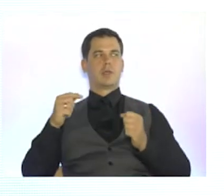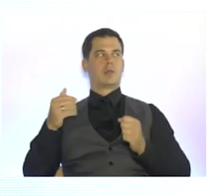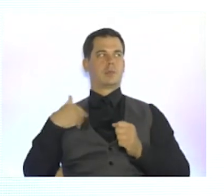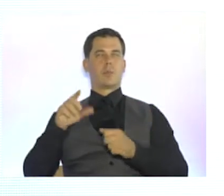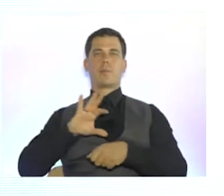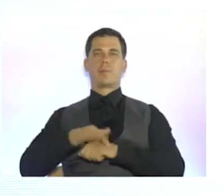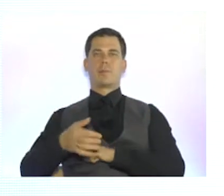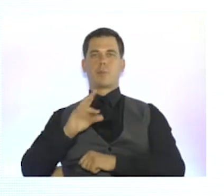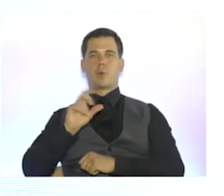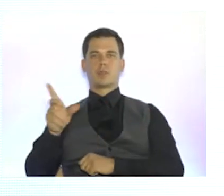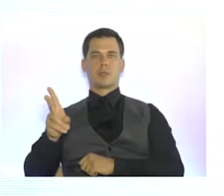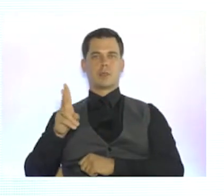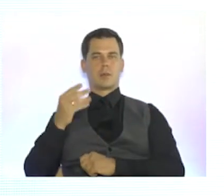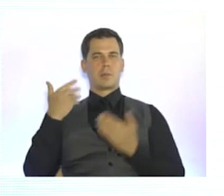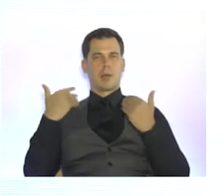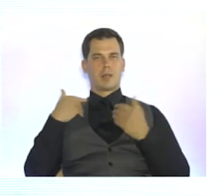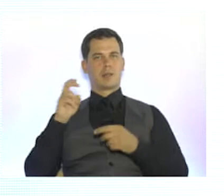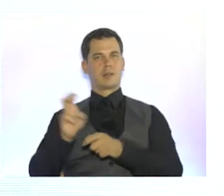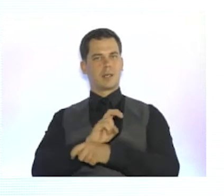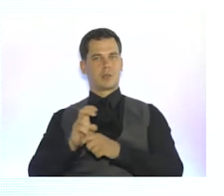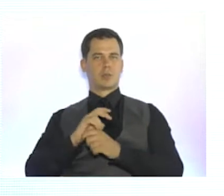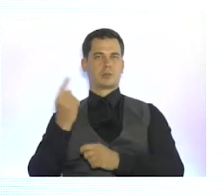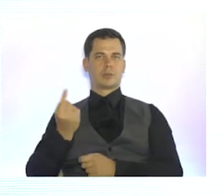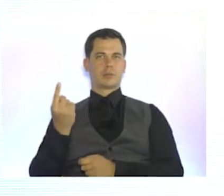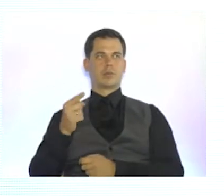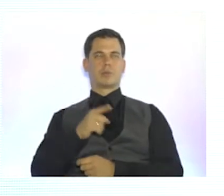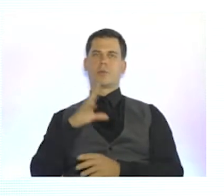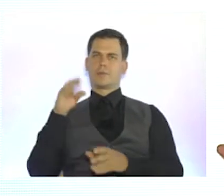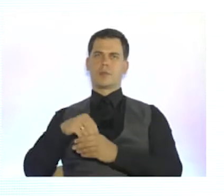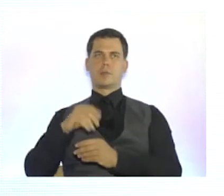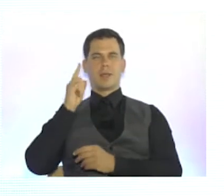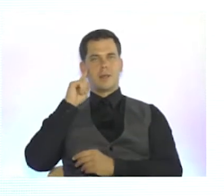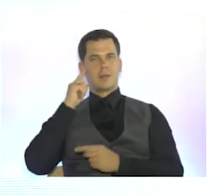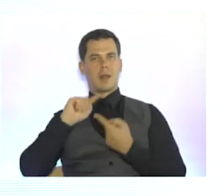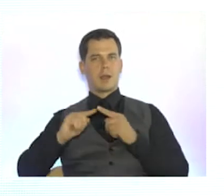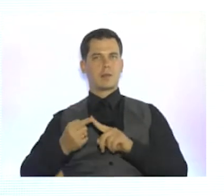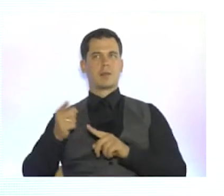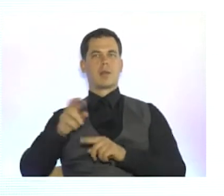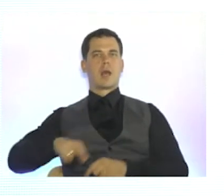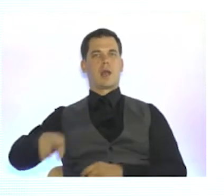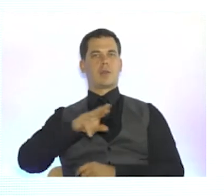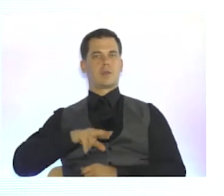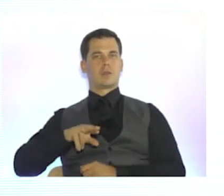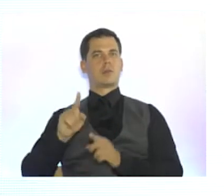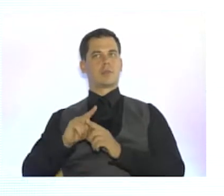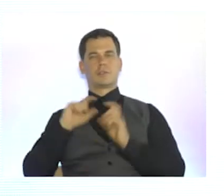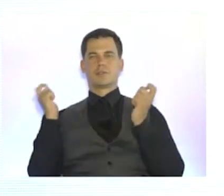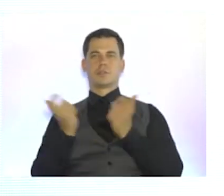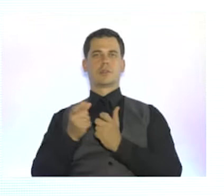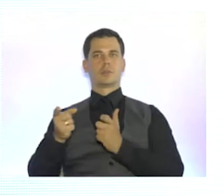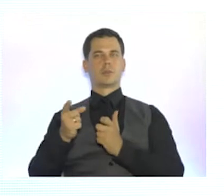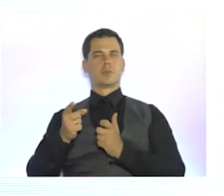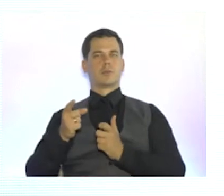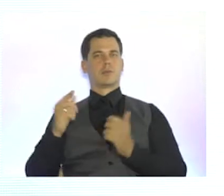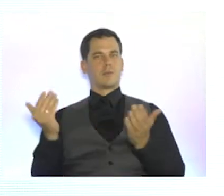Parku Przemysłowo-Technologicznym, czyli w takim miejscu, w którym jest, można powiedzieć, inteligentna specjalizacja regionalna. Ta chemia cała związana z Orlenem,